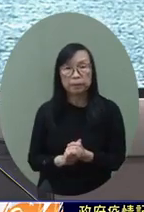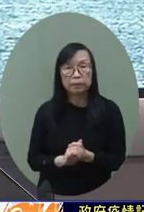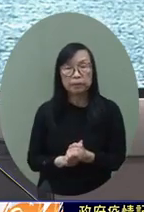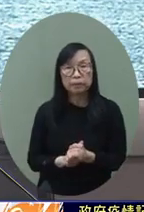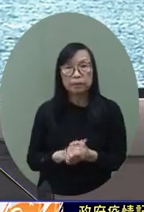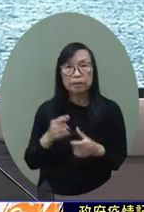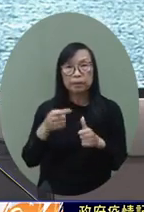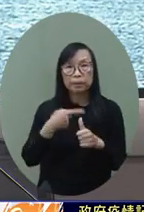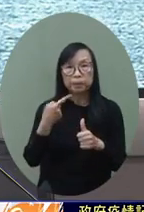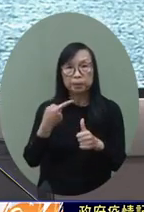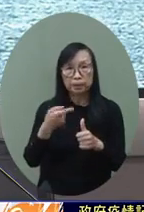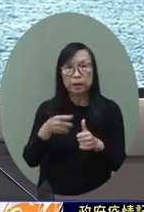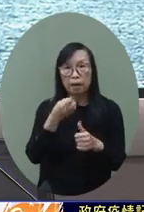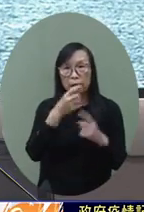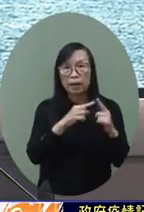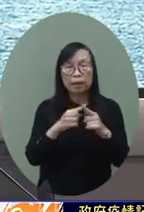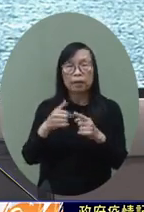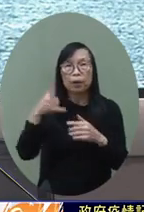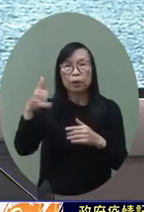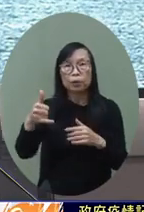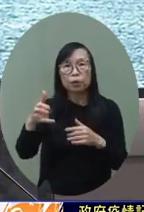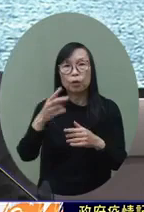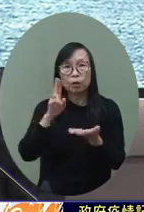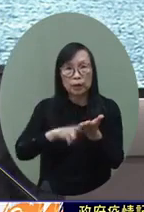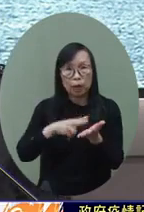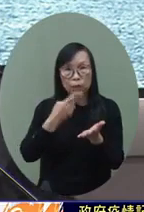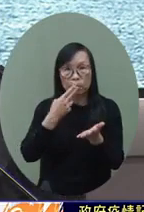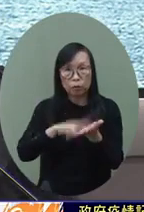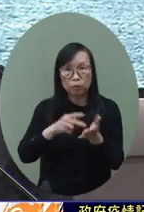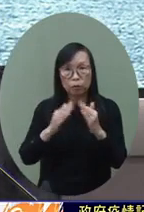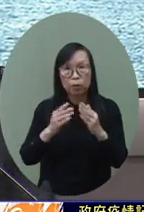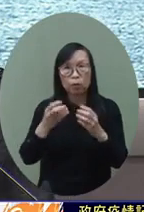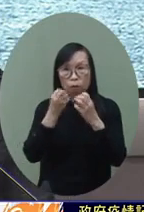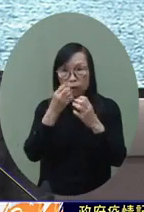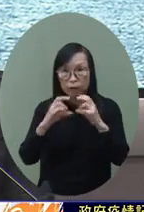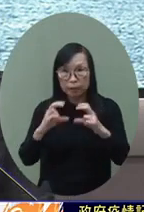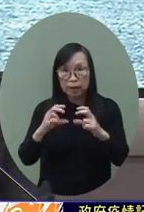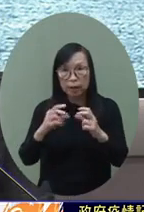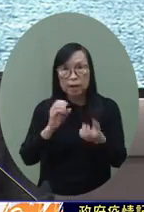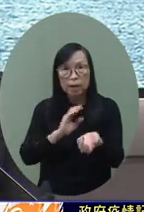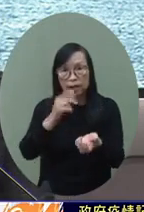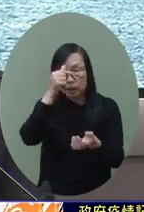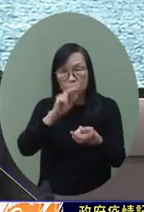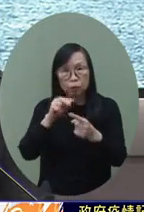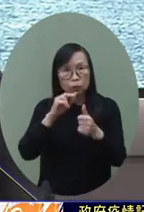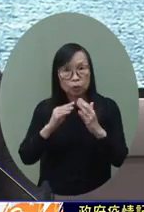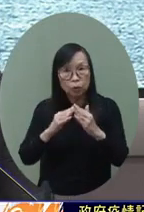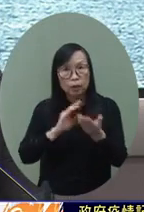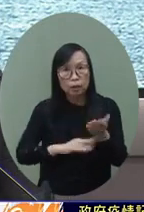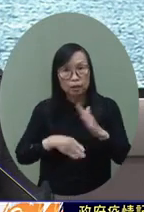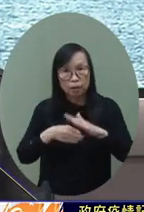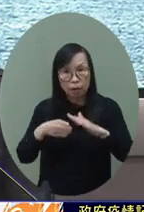首先，現在市民如果去到郵政局、港鐵站或者醫管局診所，去拿到